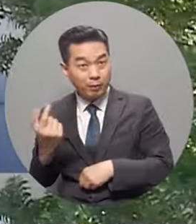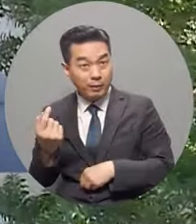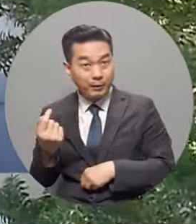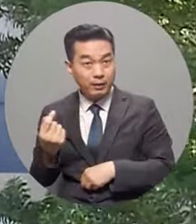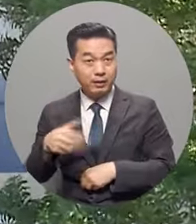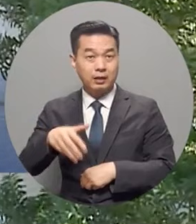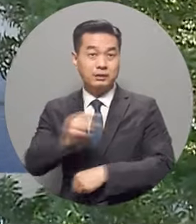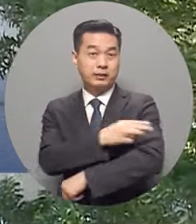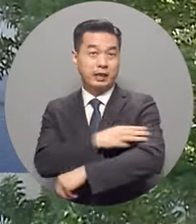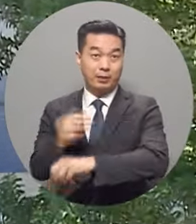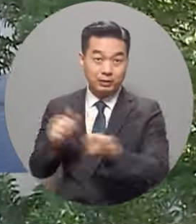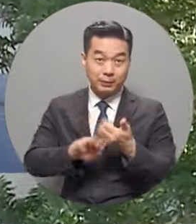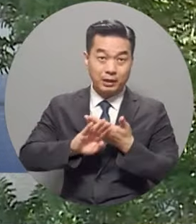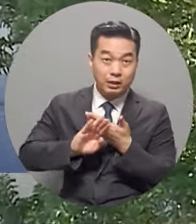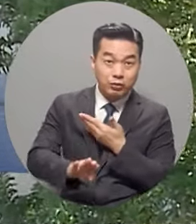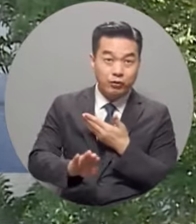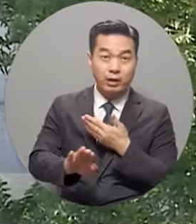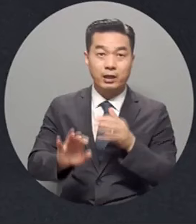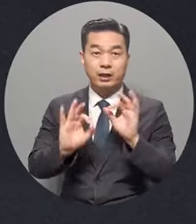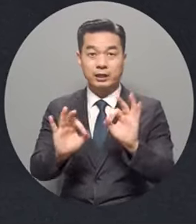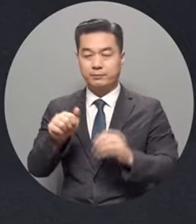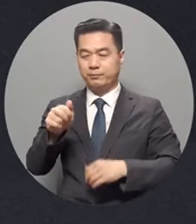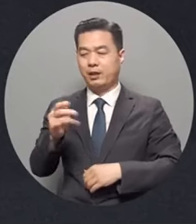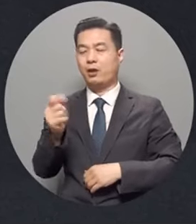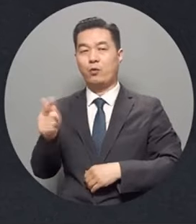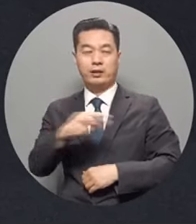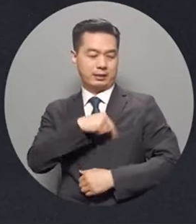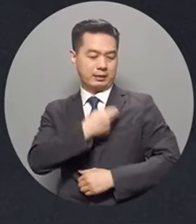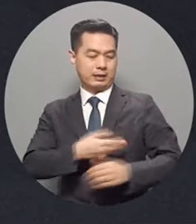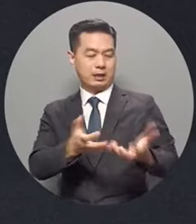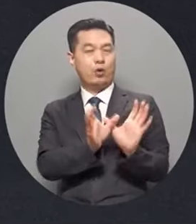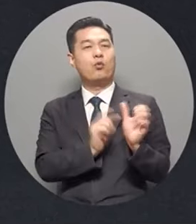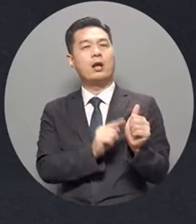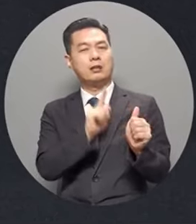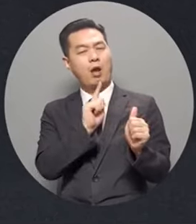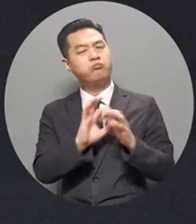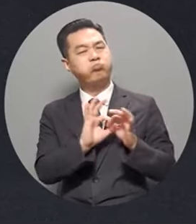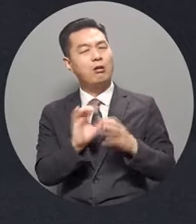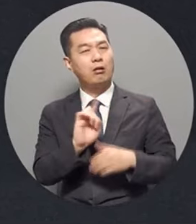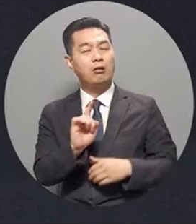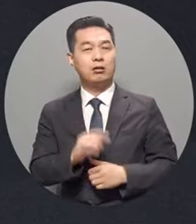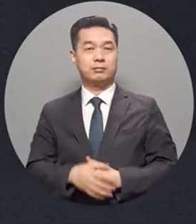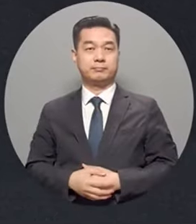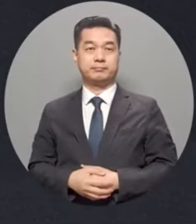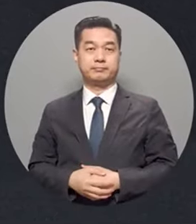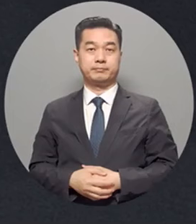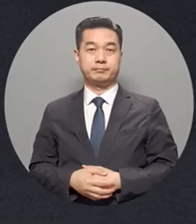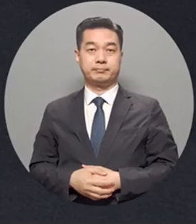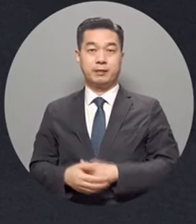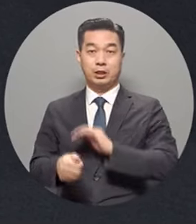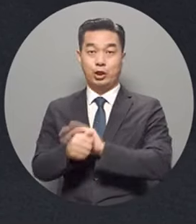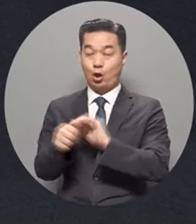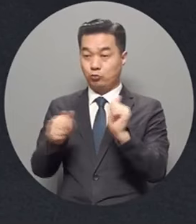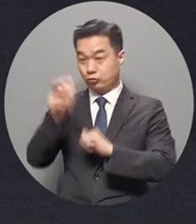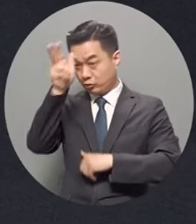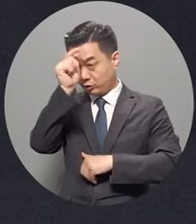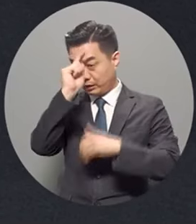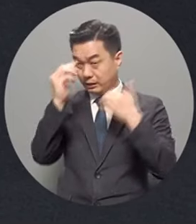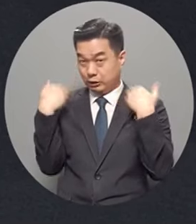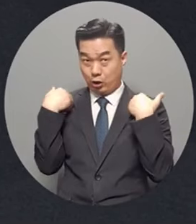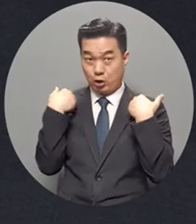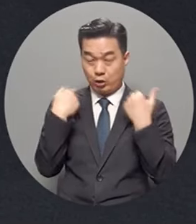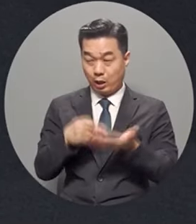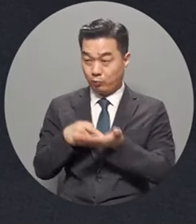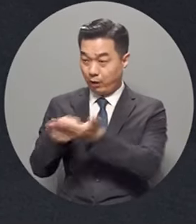김계환 사령관이랑은 어떤 통화하셨습니까? 지난해 해병대 수사단이 경북경찰청에 넘긴 수사 자료를 국방부가